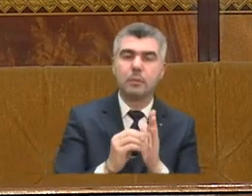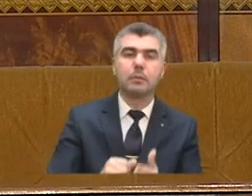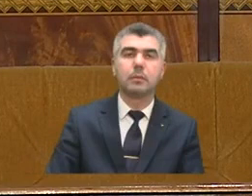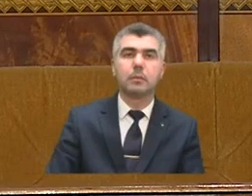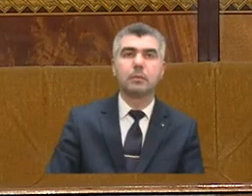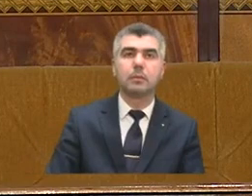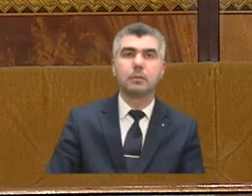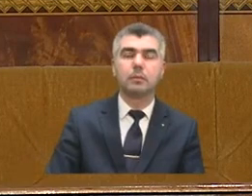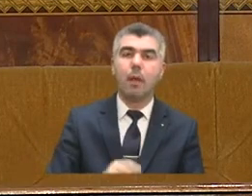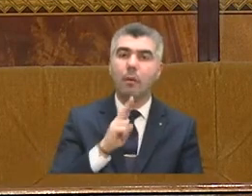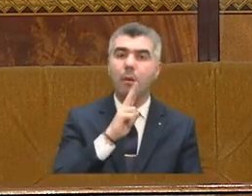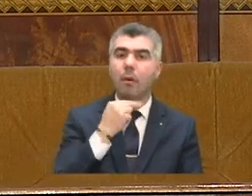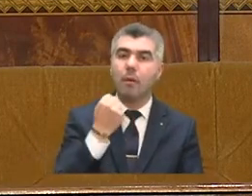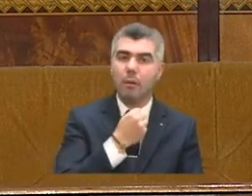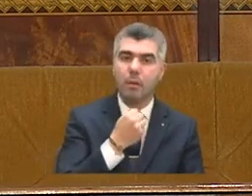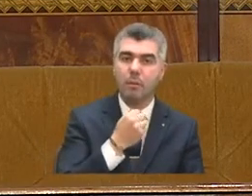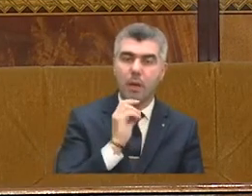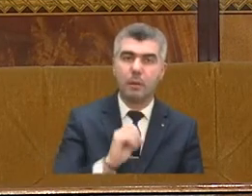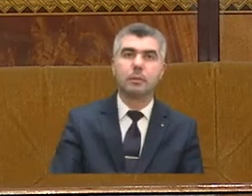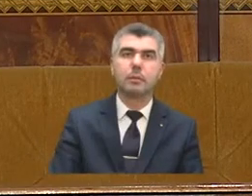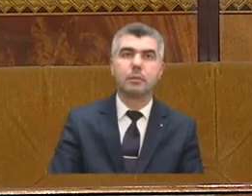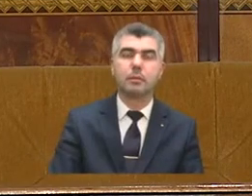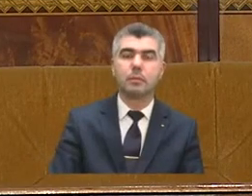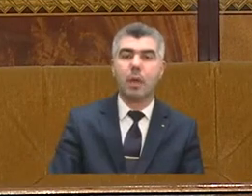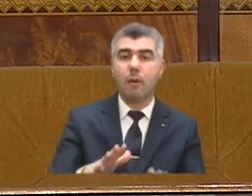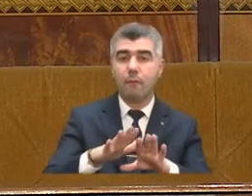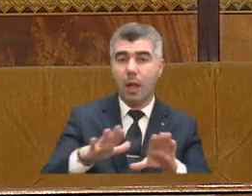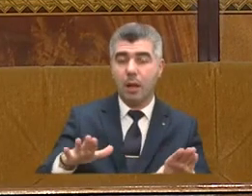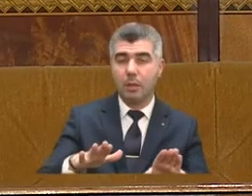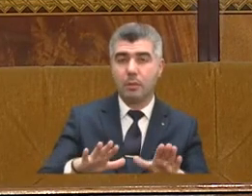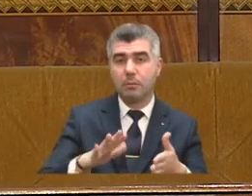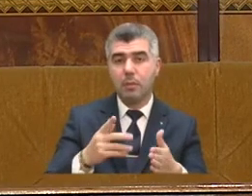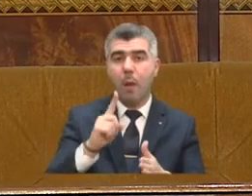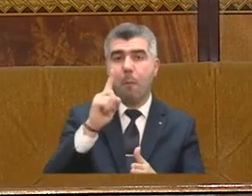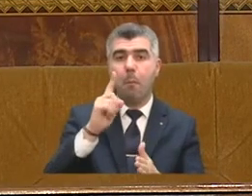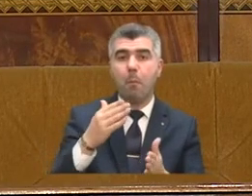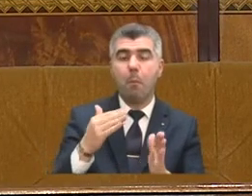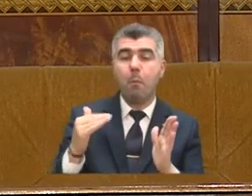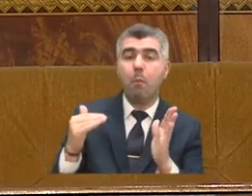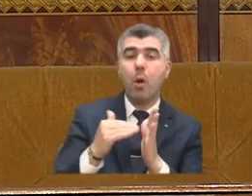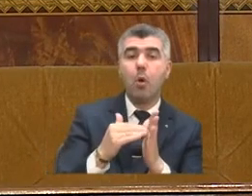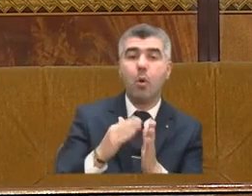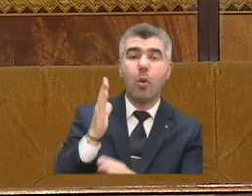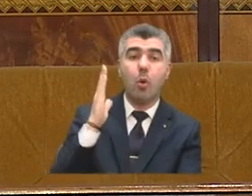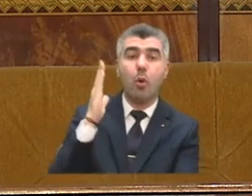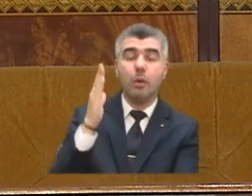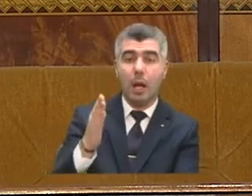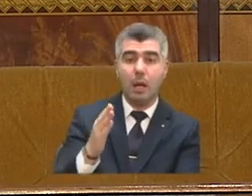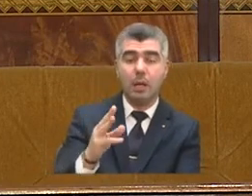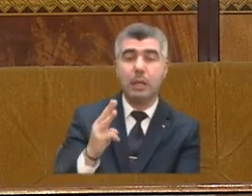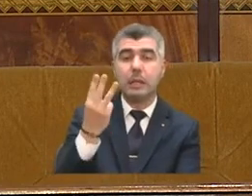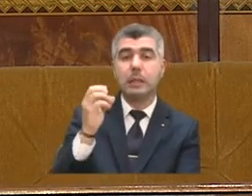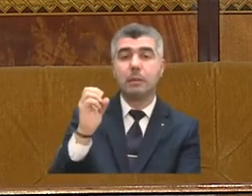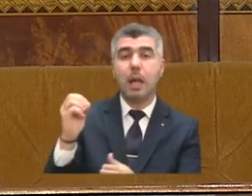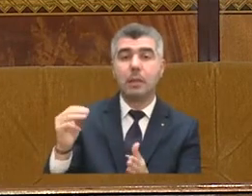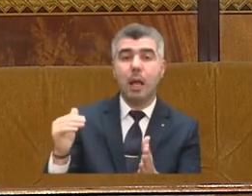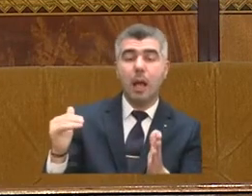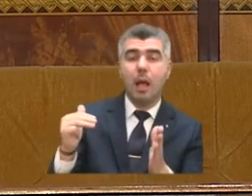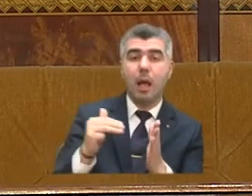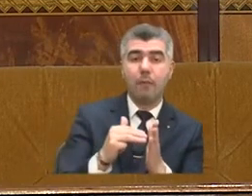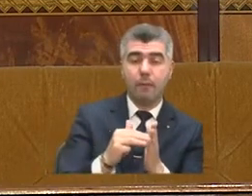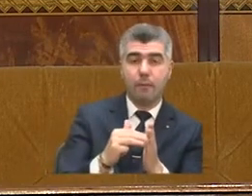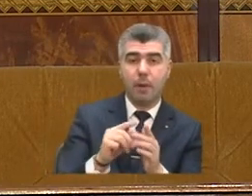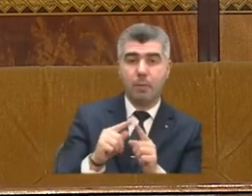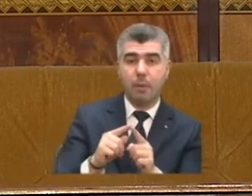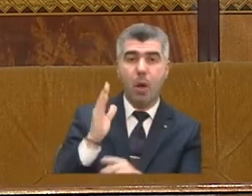وقد خصصت الحكومة وعاء عقاري مساحته تناهز 1,000,000 هكتار، منها 300,000 هكتار تم توفيره لفائدة